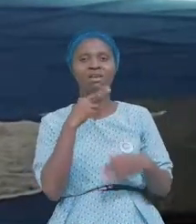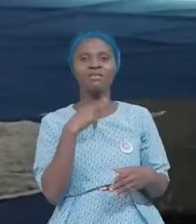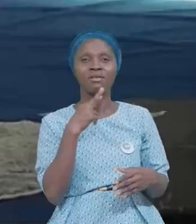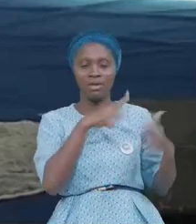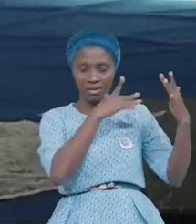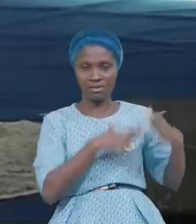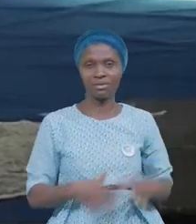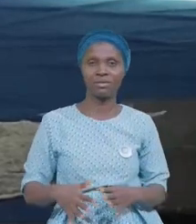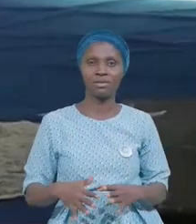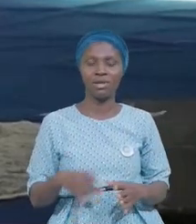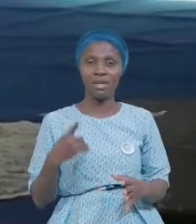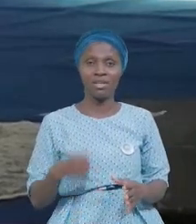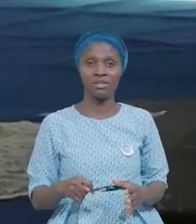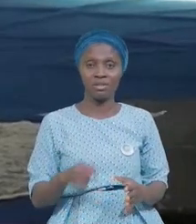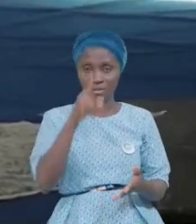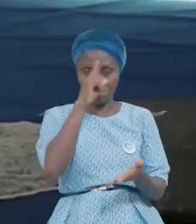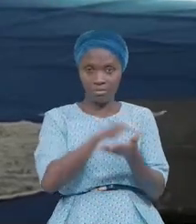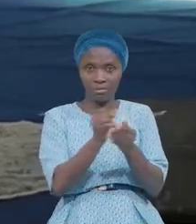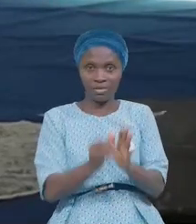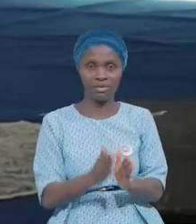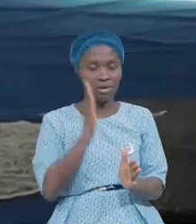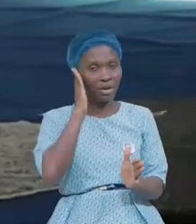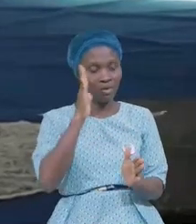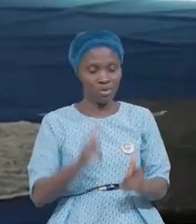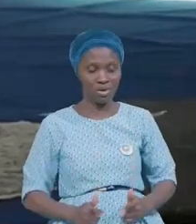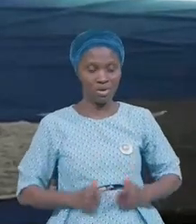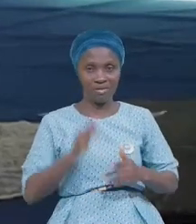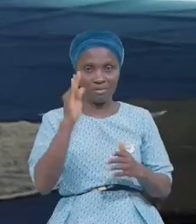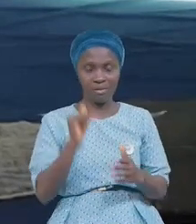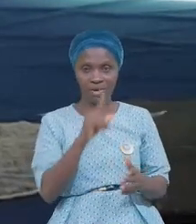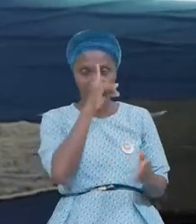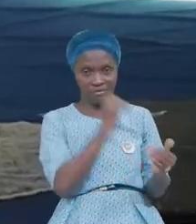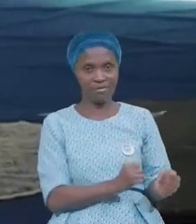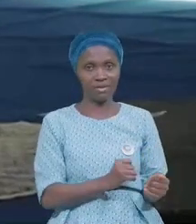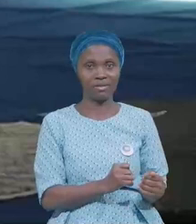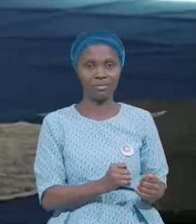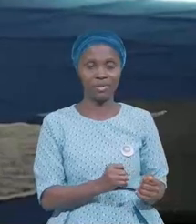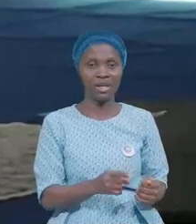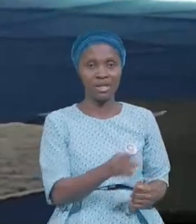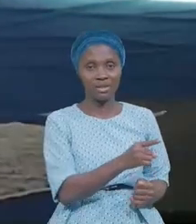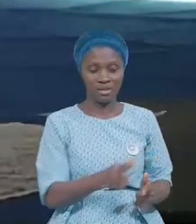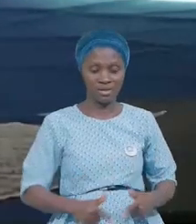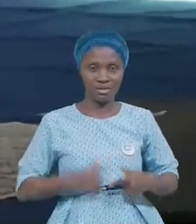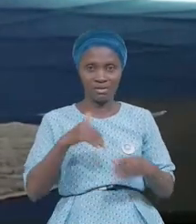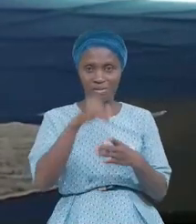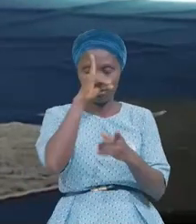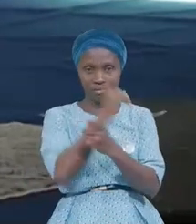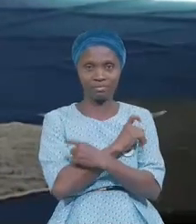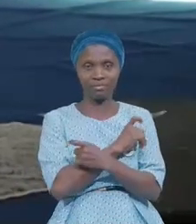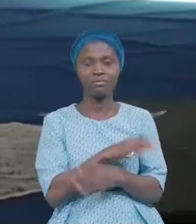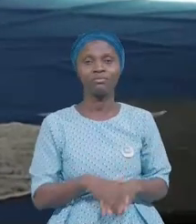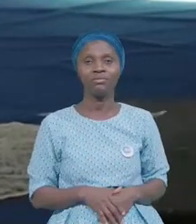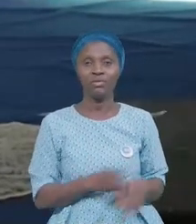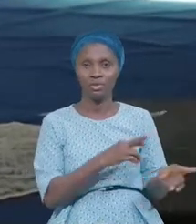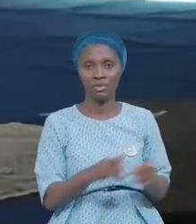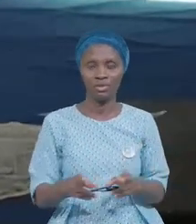Il a vécu en Égypte. Pharaon n'a pas pu le détruire. Déjà, il a vécu jusqu'à ce